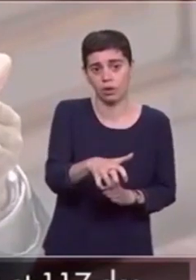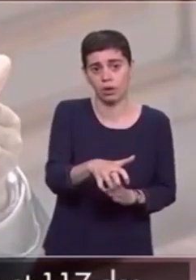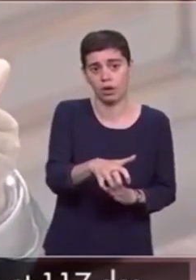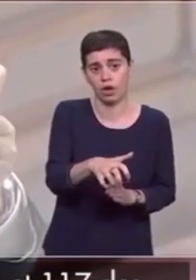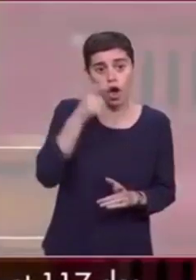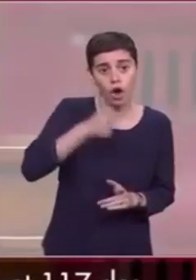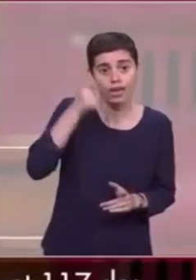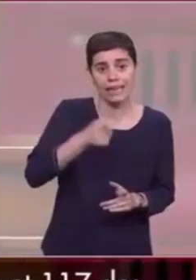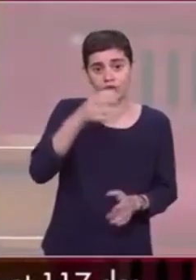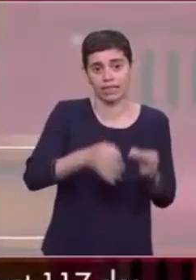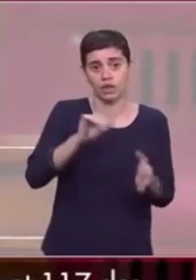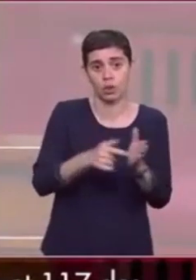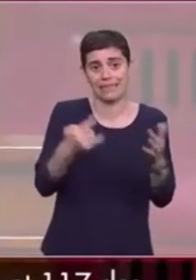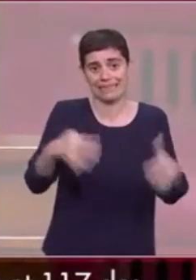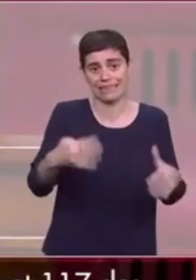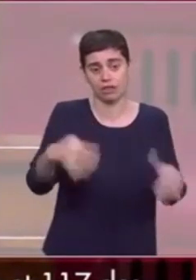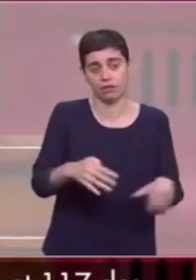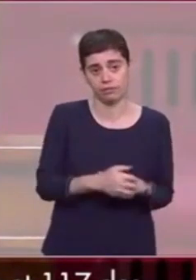près de 1500 enquêtes judiciaires engagées en 2019